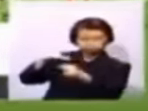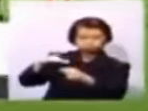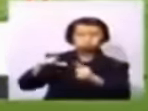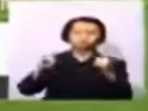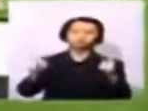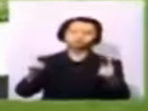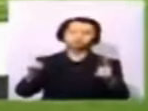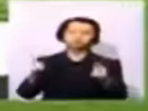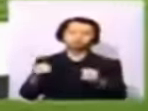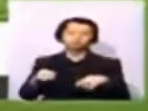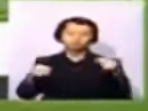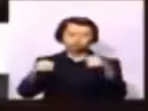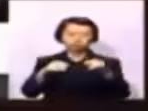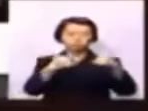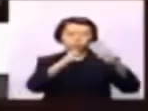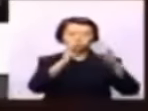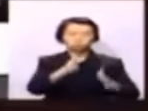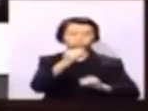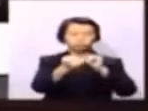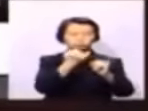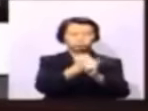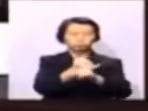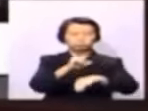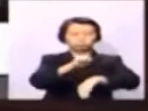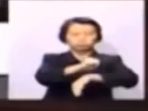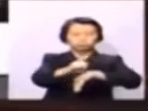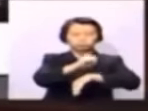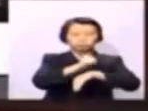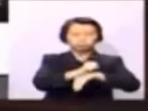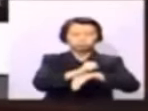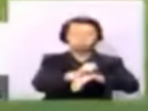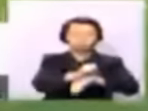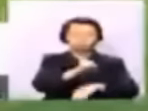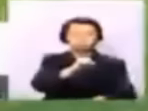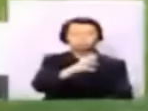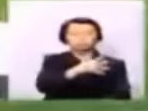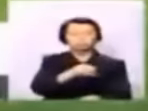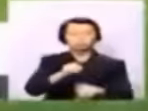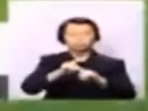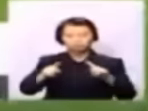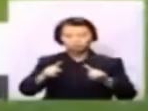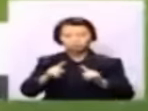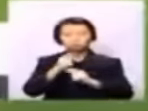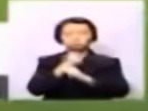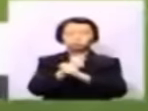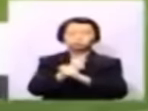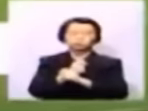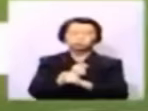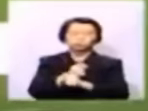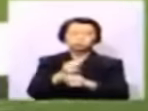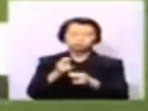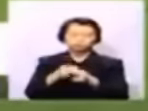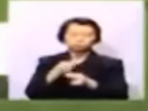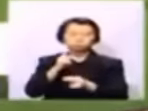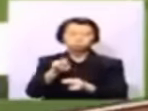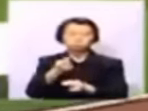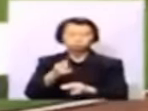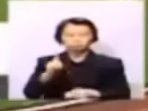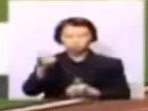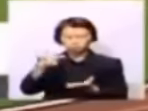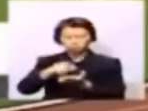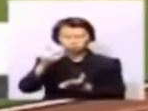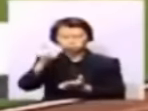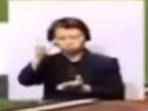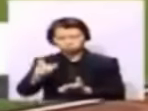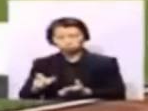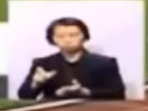menerusi gol yang dijaringkan pemain antarabangsa Singapura, Muhammad Faris Ramli. Namun ia hanya bertahan seketika apabila seorang lagi